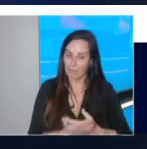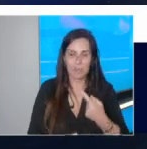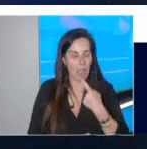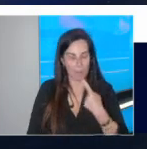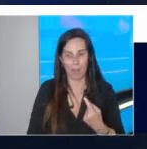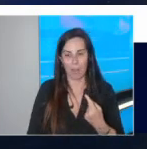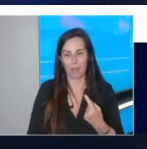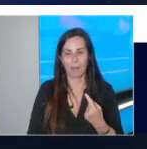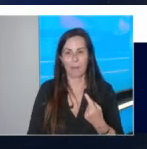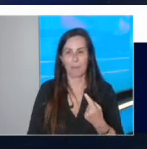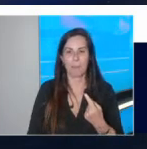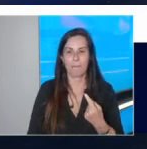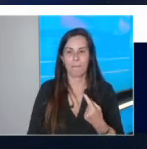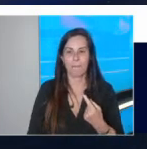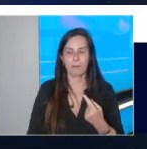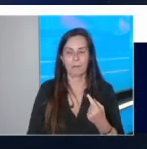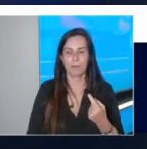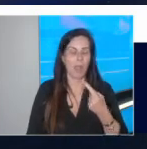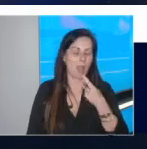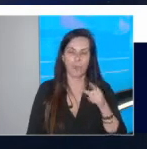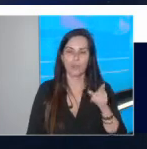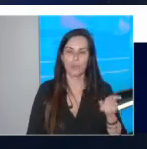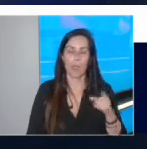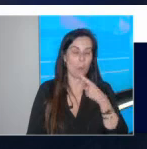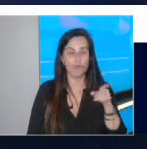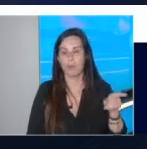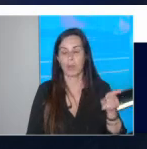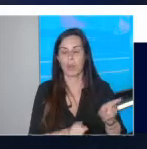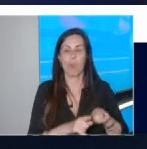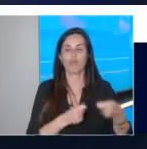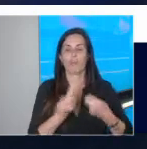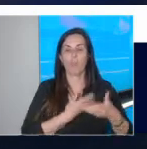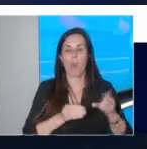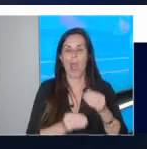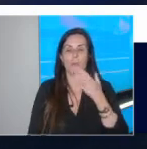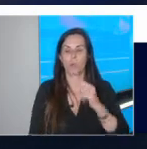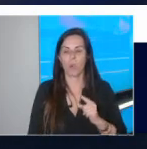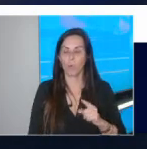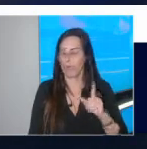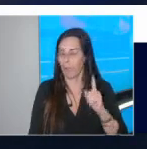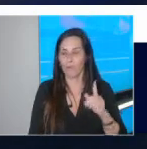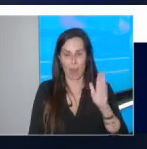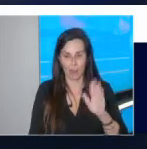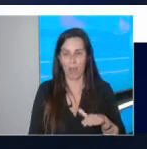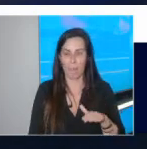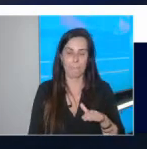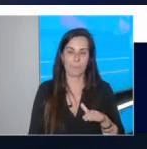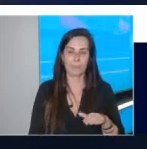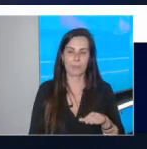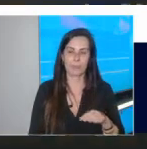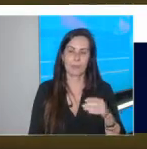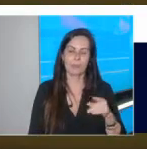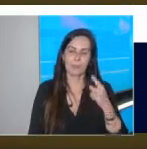על זה שהתייחסו אליה כמשתפת פעולה עם היהודים, אבל גם זה